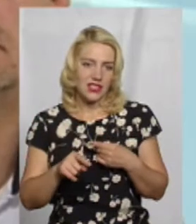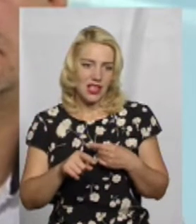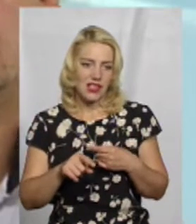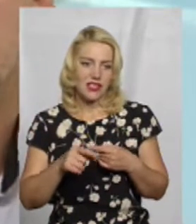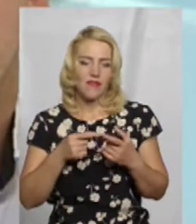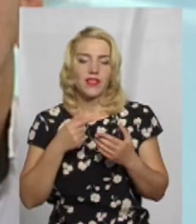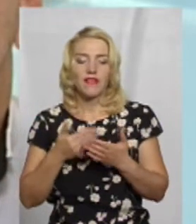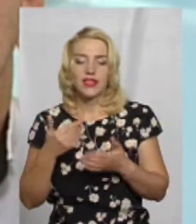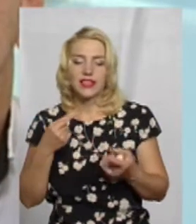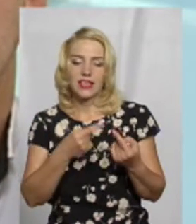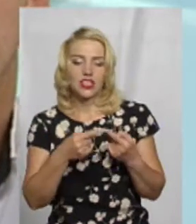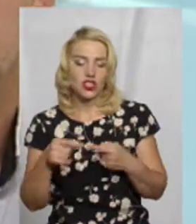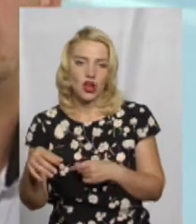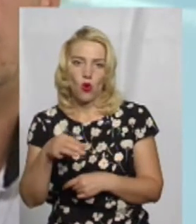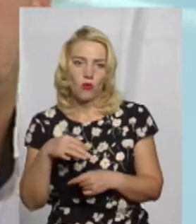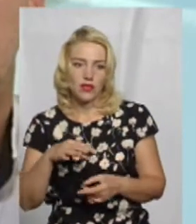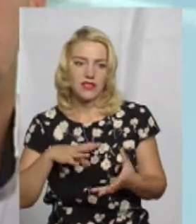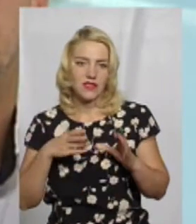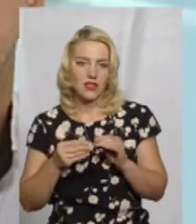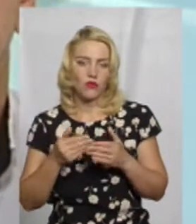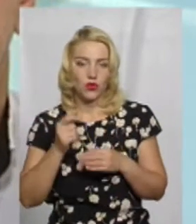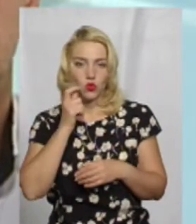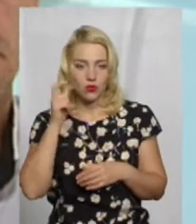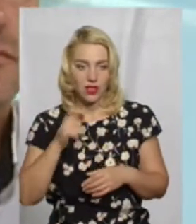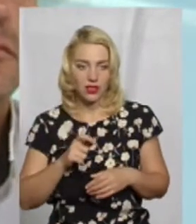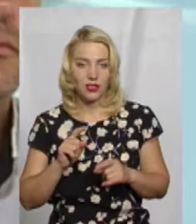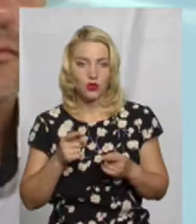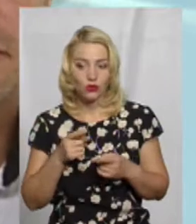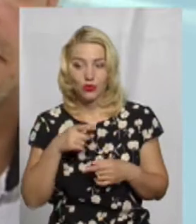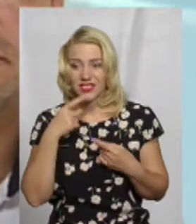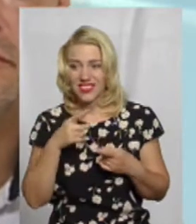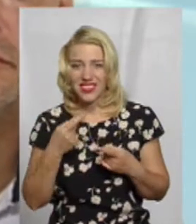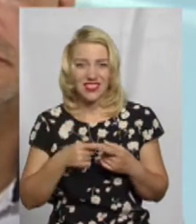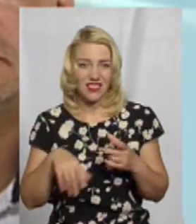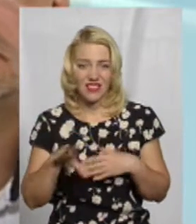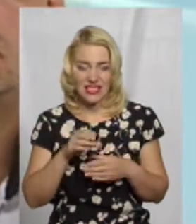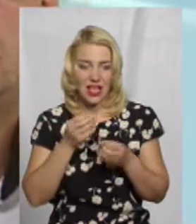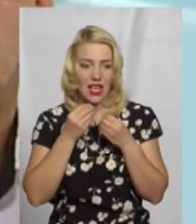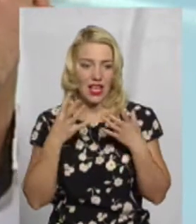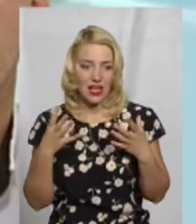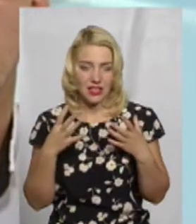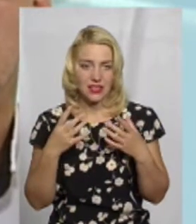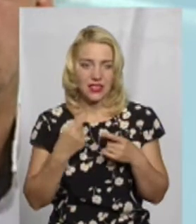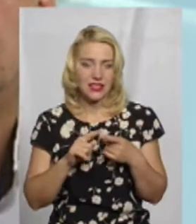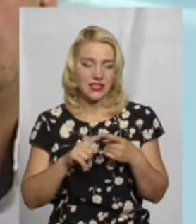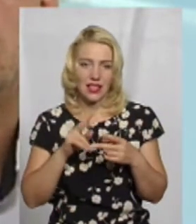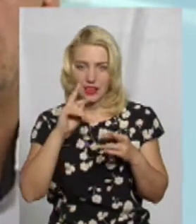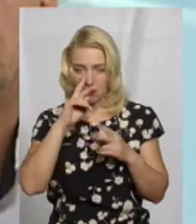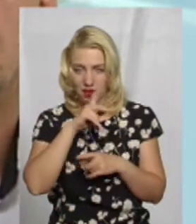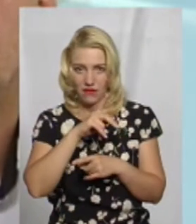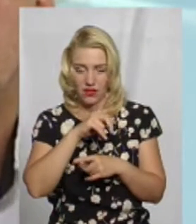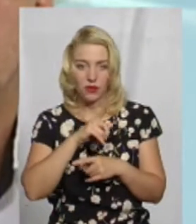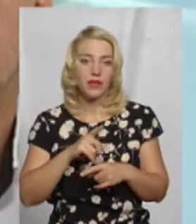від інших областей і в цілому від України. Тому сказати, що все гаразд, можливо, це було би